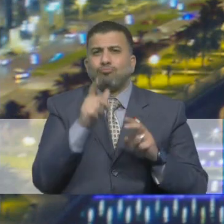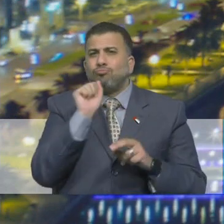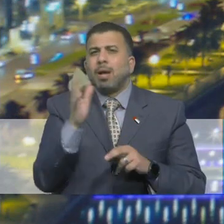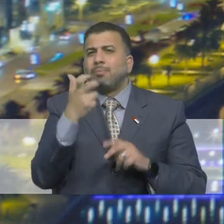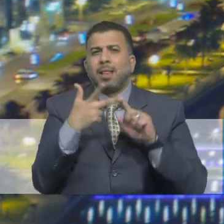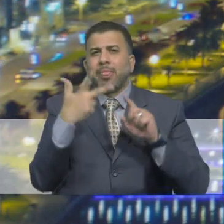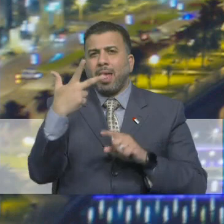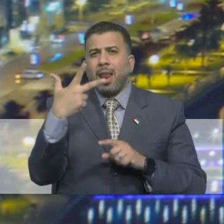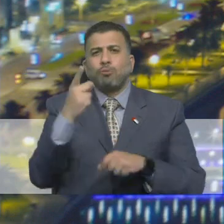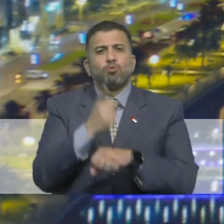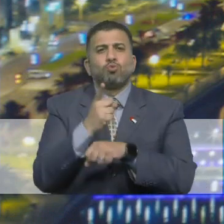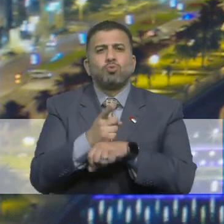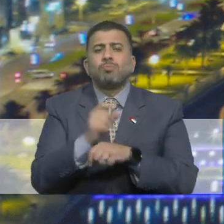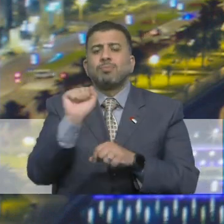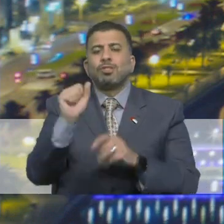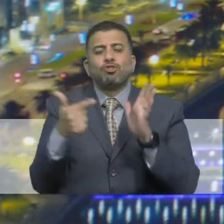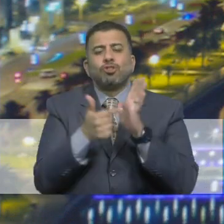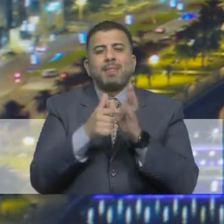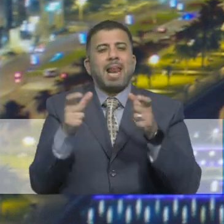تنظمه عمادة شؤون الطلبة في الجامعة.